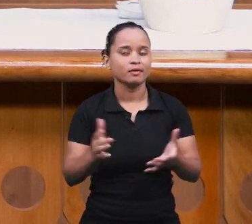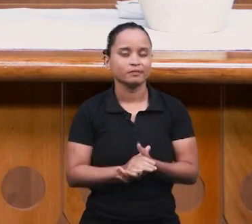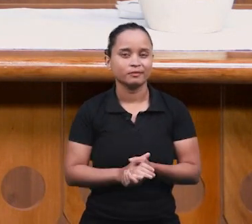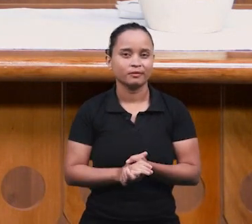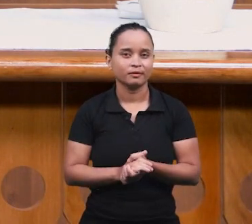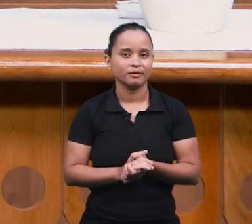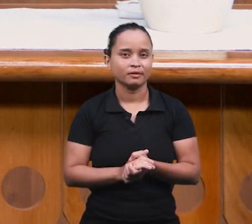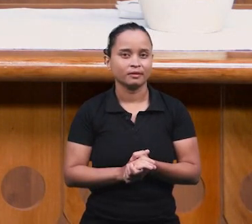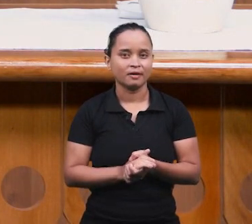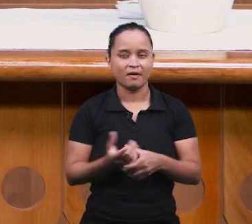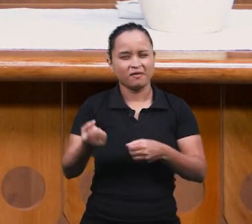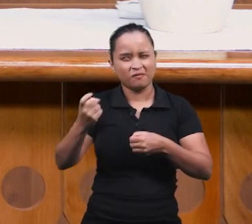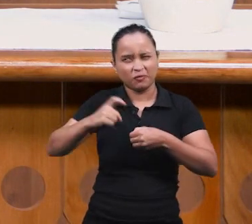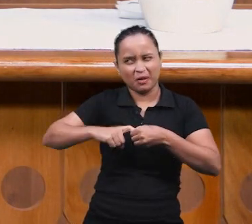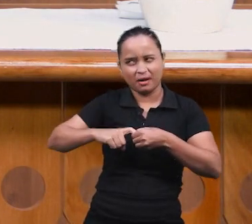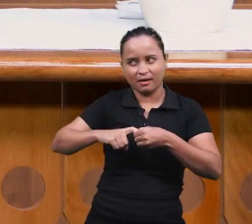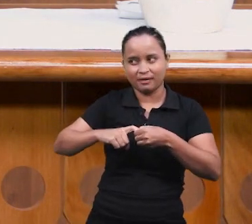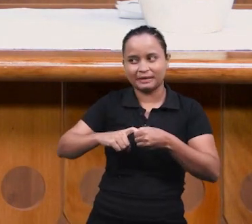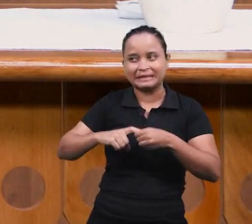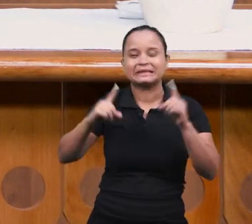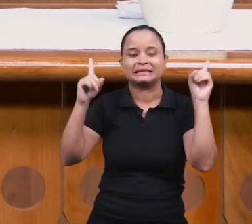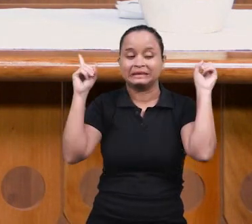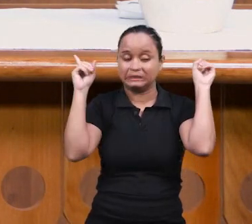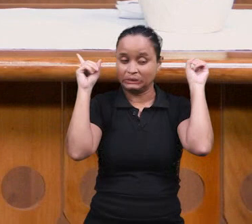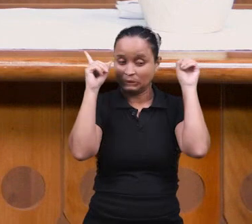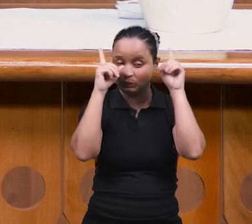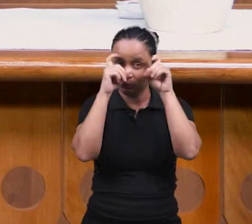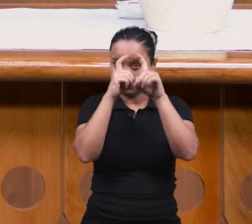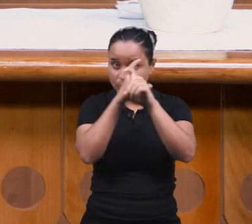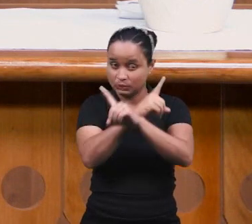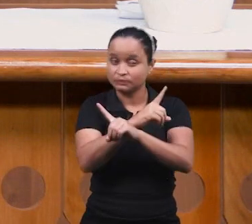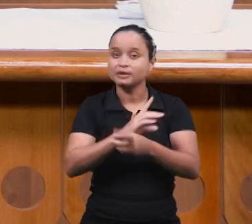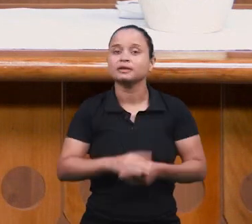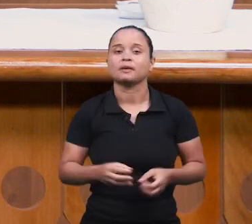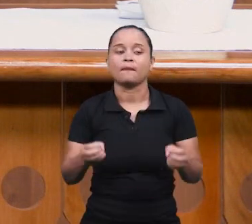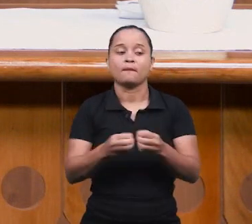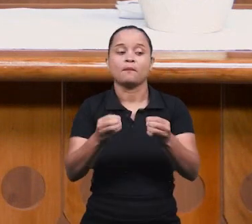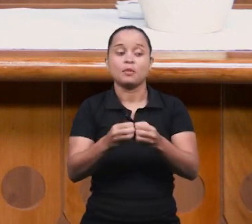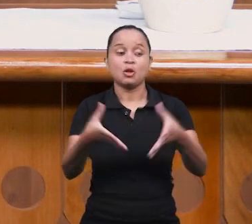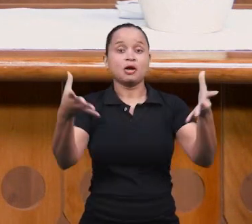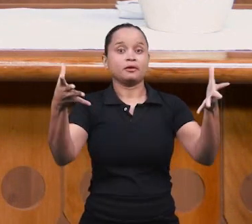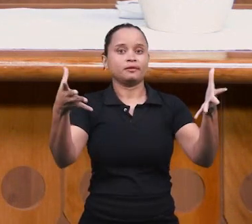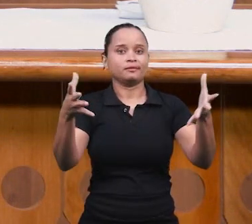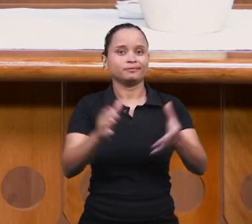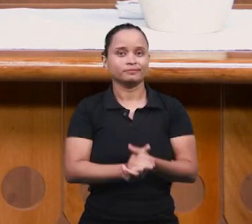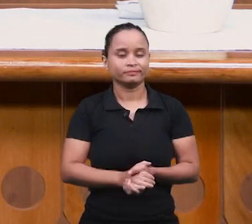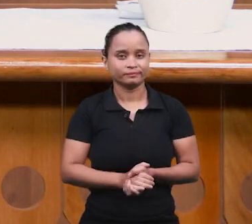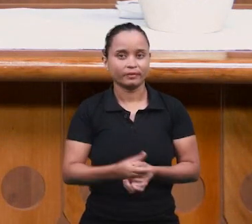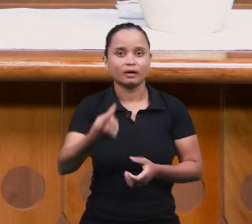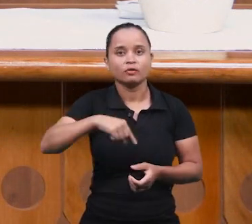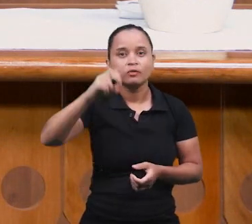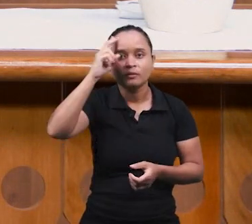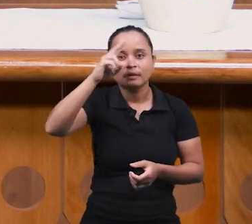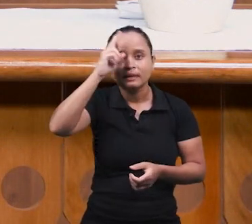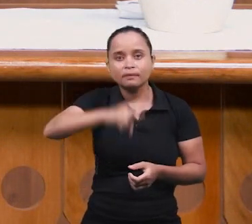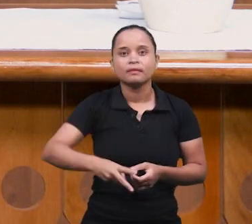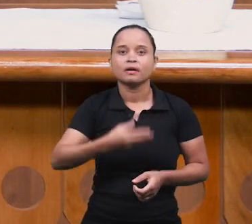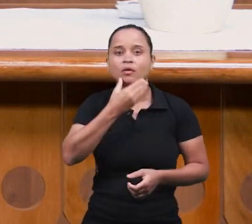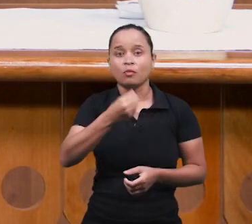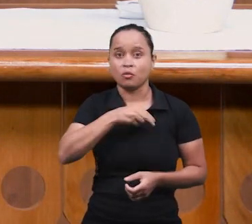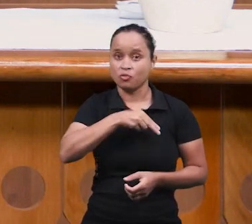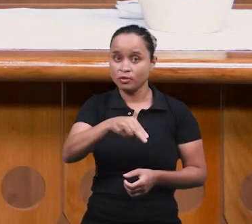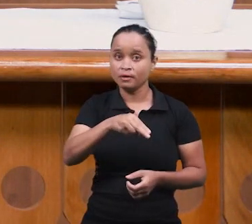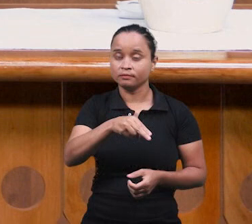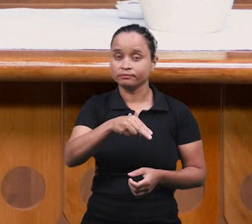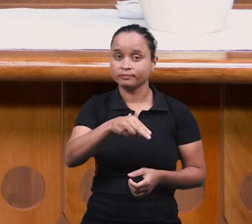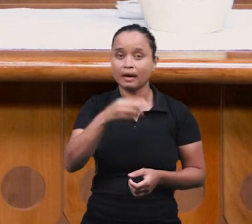questionner le Seigneur Jésus à propos des signes qu'il a fait, Nicodème a dit, Nicodème, tu dois naître de nouveau. Ah, mais